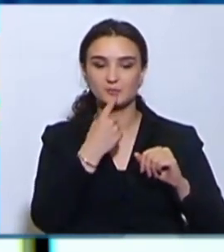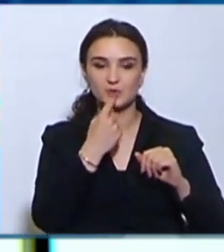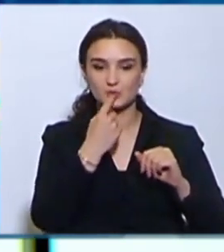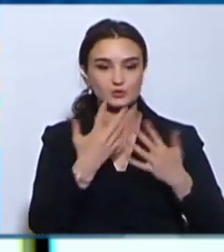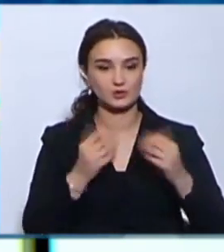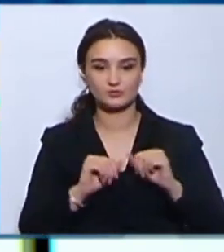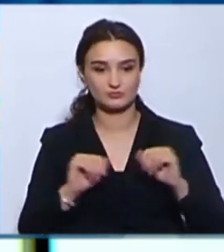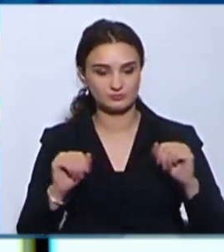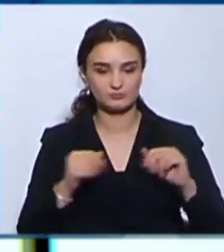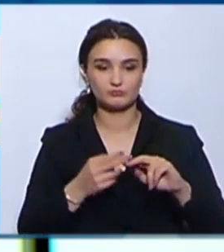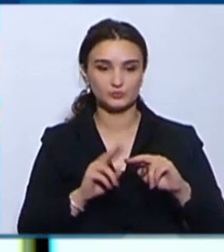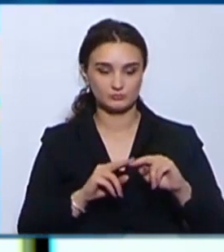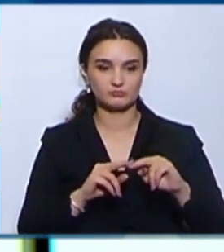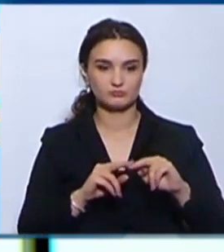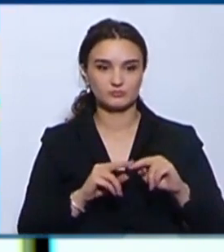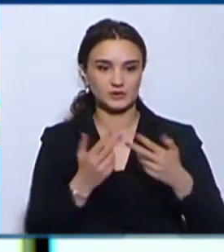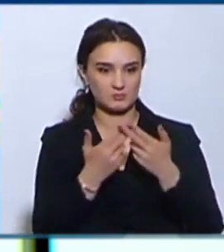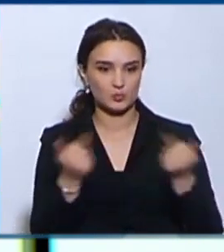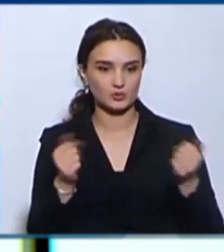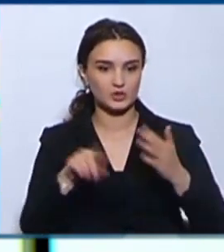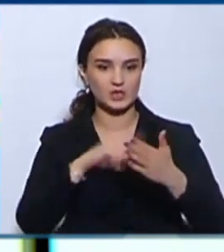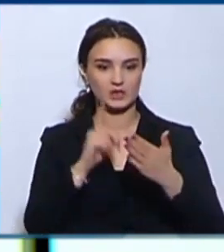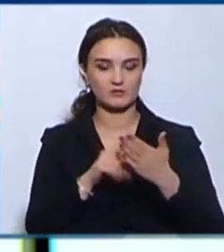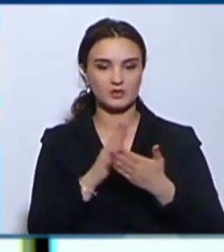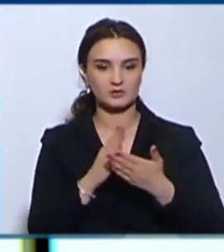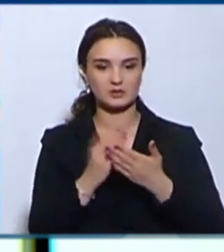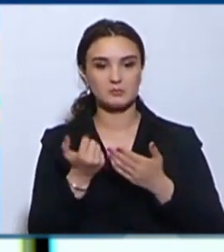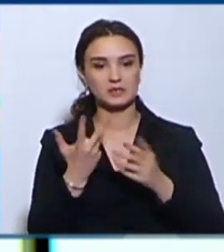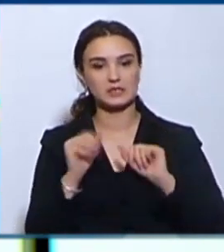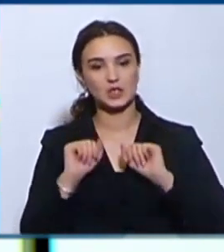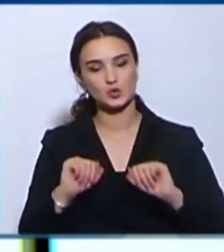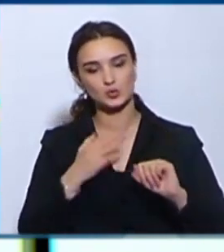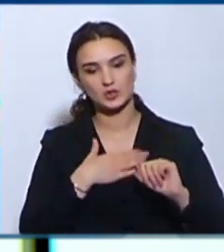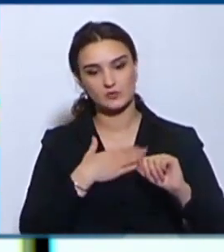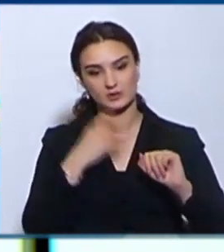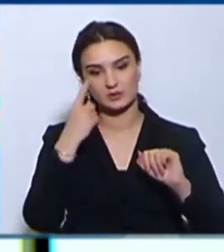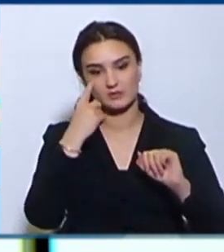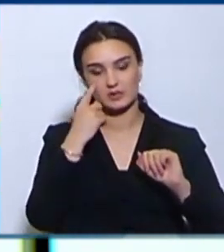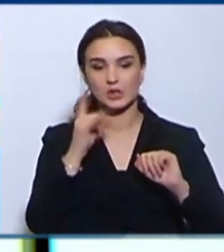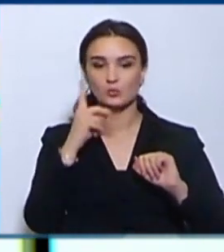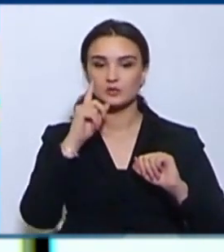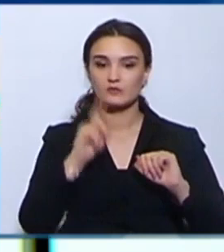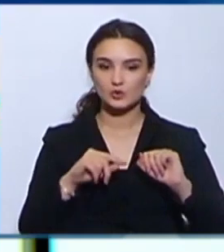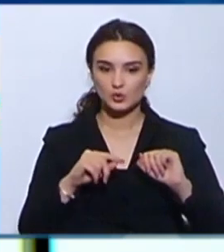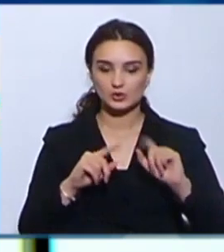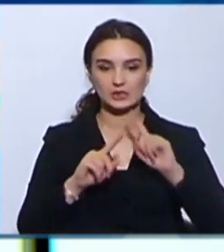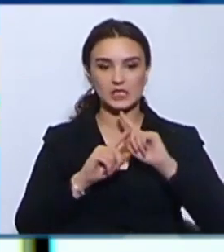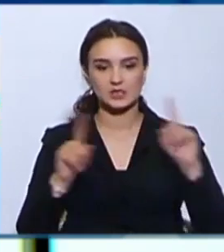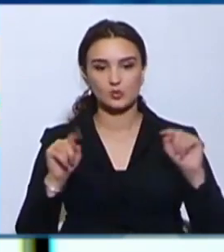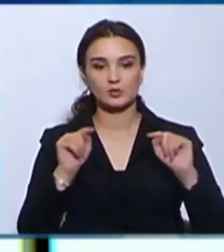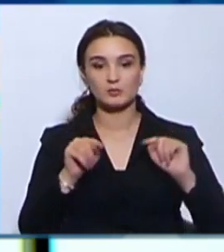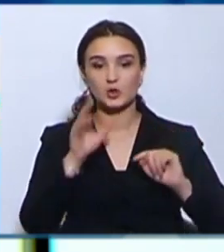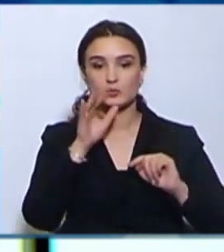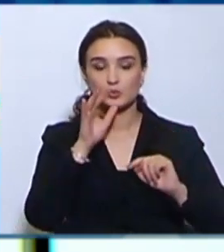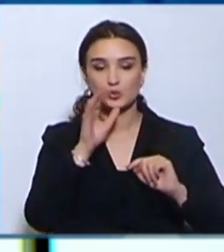მოხვდეს ხელი, მაშინ ლოგიკურად გაჩნდა, რა თქმა უნდა, კითხვა, რამდენად დაცულია ჩვენი თვალი და რა უნდა ვიცოდეთ, განსაკუთრებით იმ